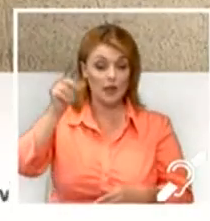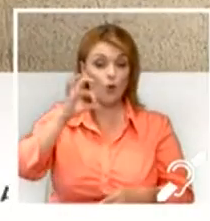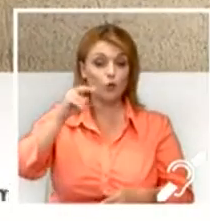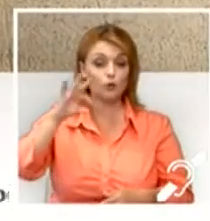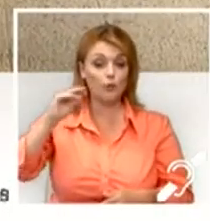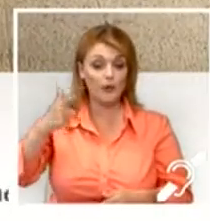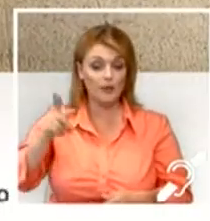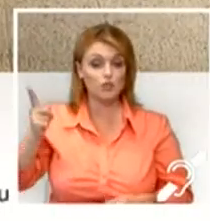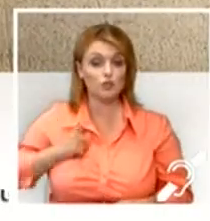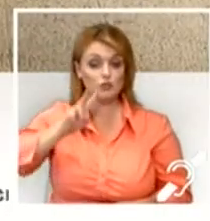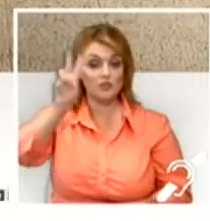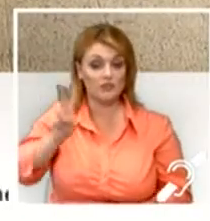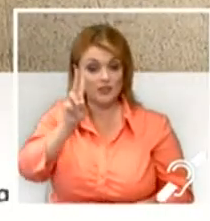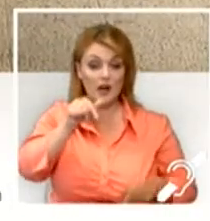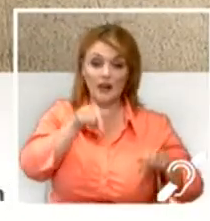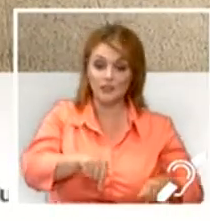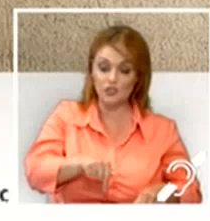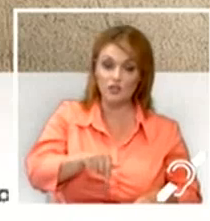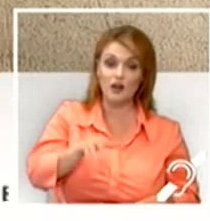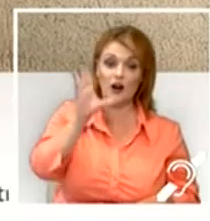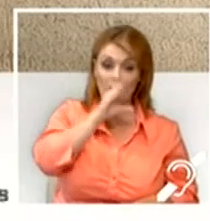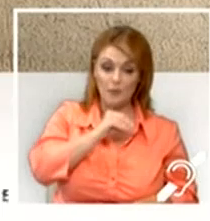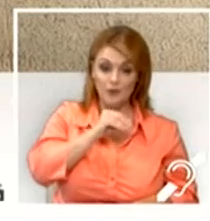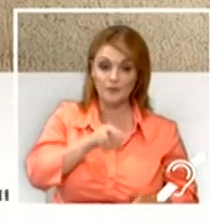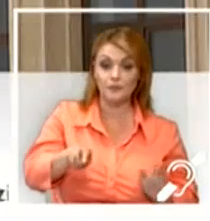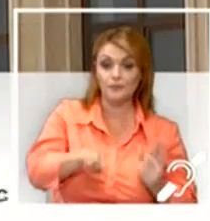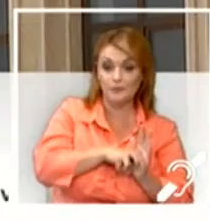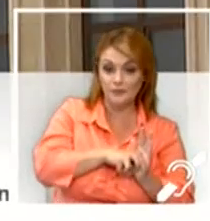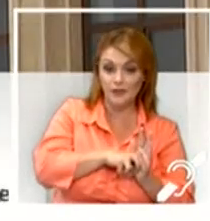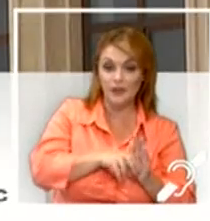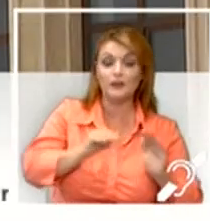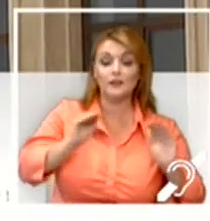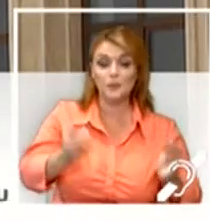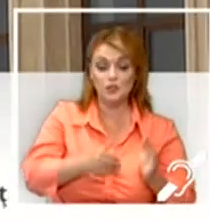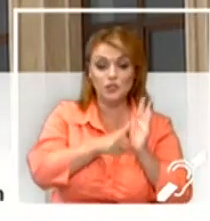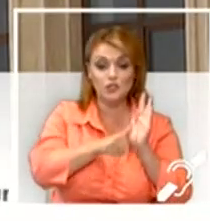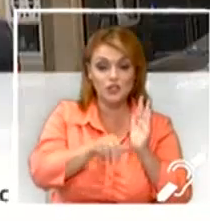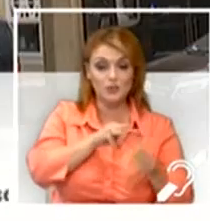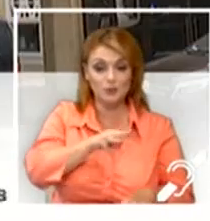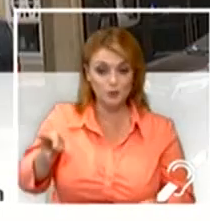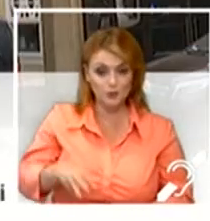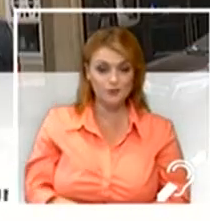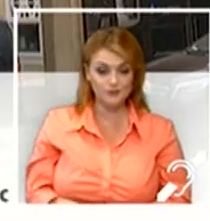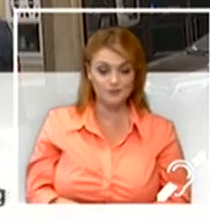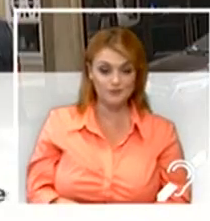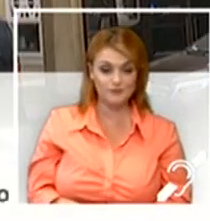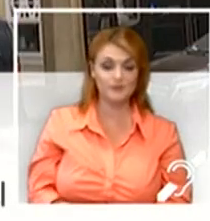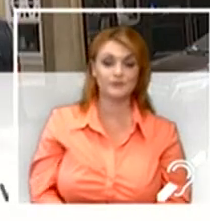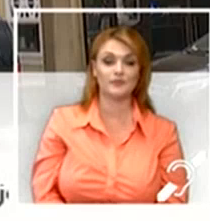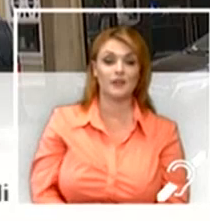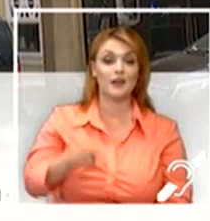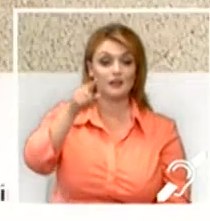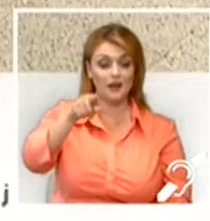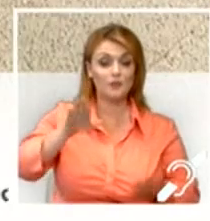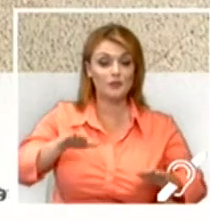de 2 ore, aici veți putea să vă îmbarcați în mai puțin de 60 de minute. De la Băneasa vor decola aeronave